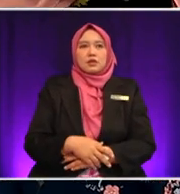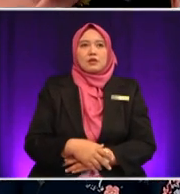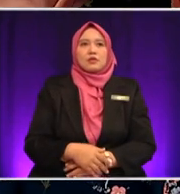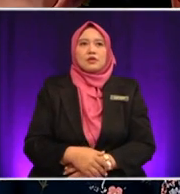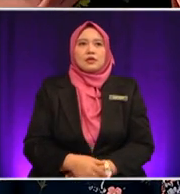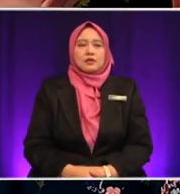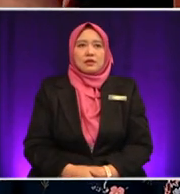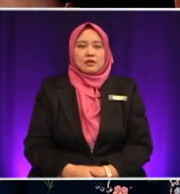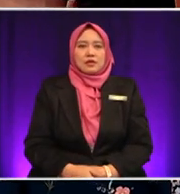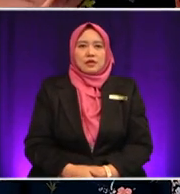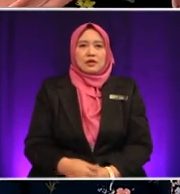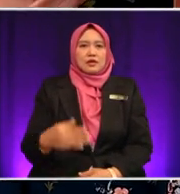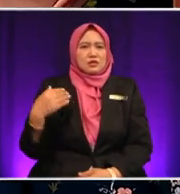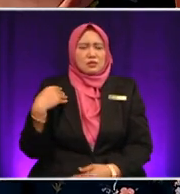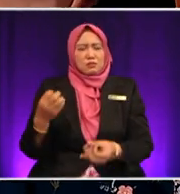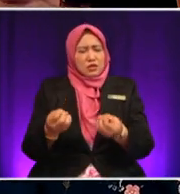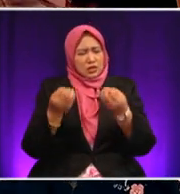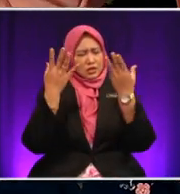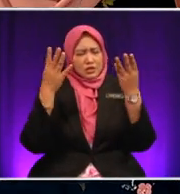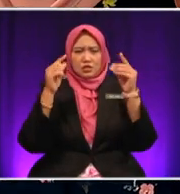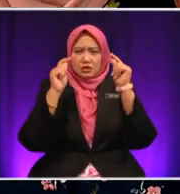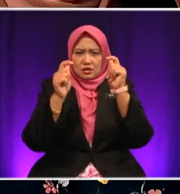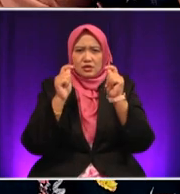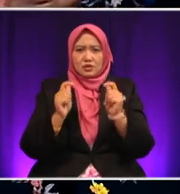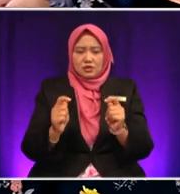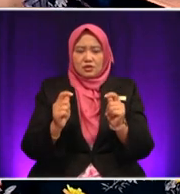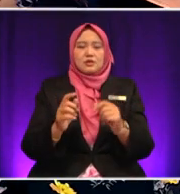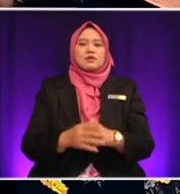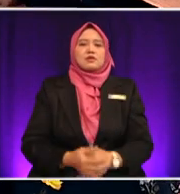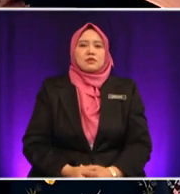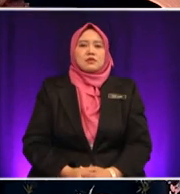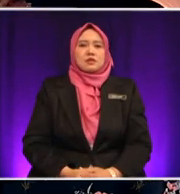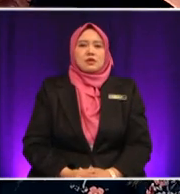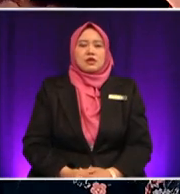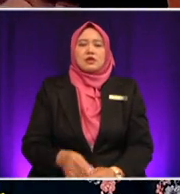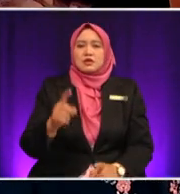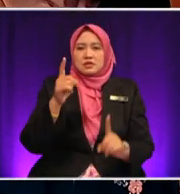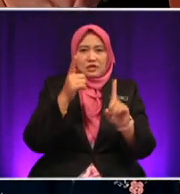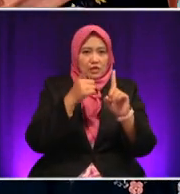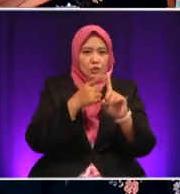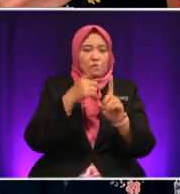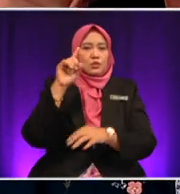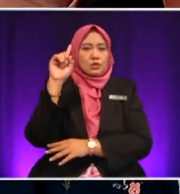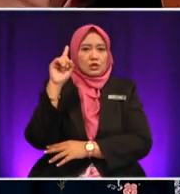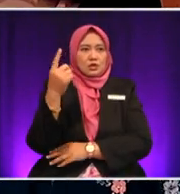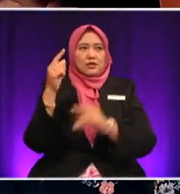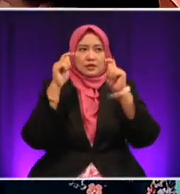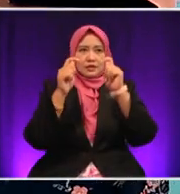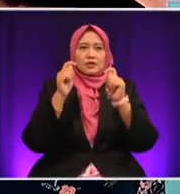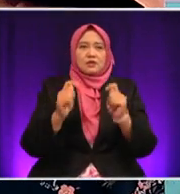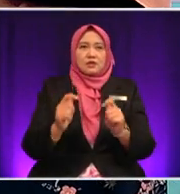penyulitan dan yang sulit banyak teknik tetapi ditingkatkan 5 hanya satu teknik saja yang perlu dikuasai